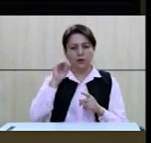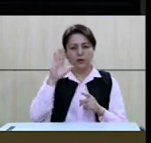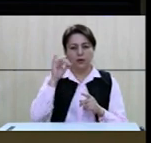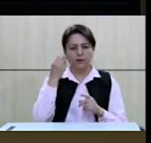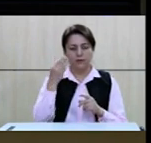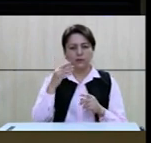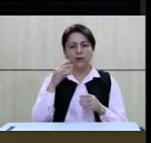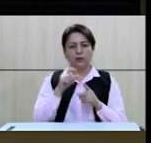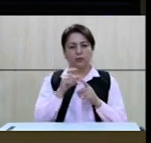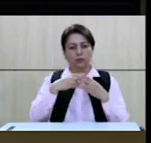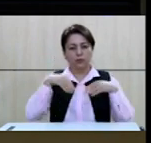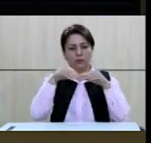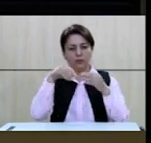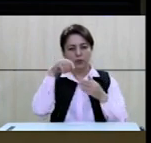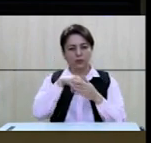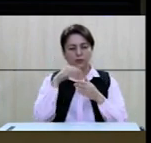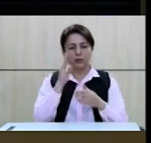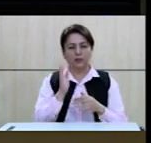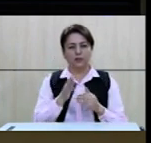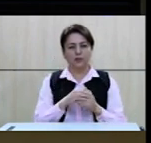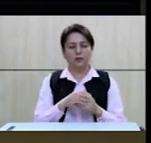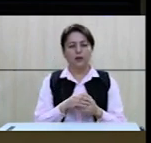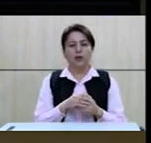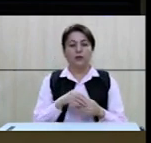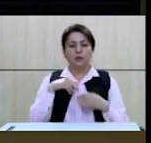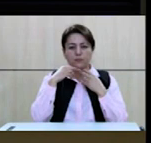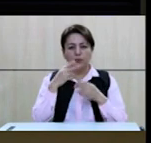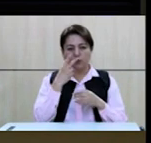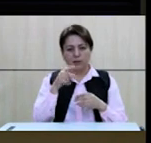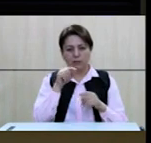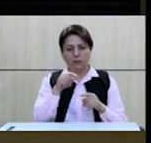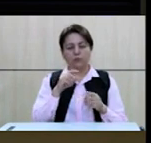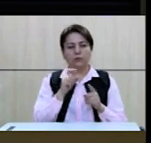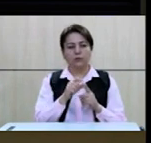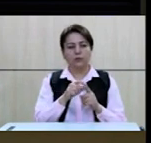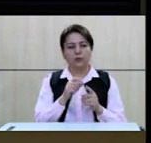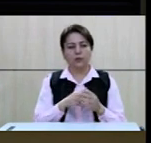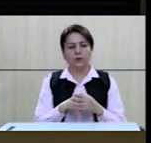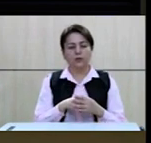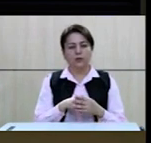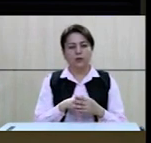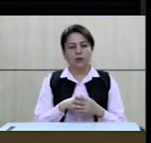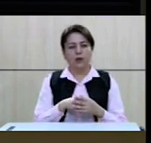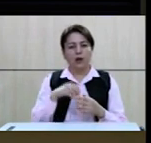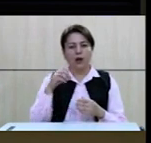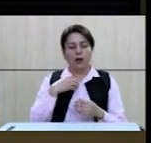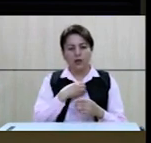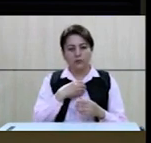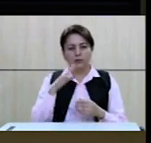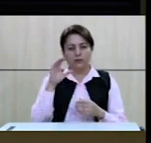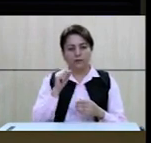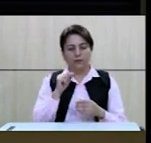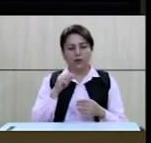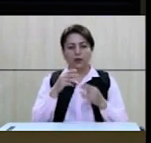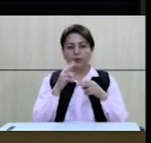turkumiga oid so'zlar. Endi shu so'zlarimizga diqqat qiling. Biz ularni asos va qo'shimchalarga ajrata